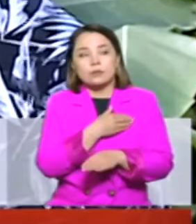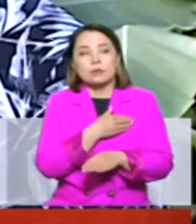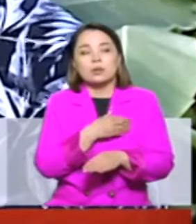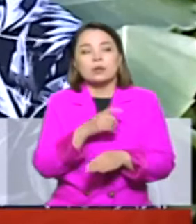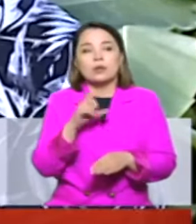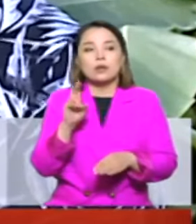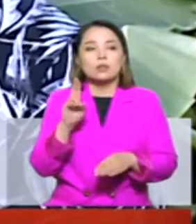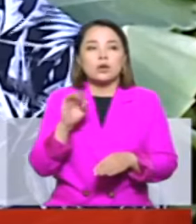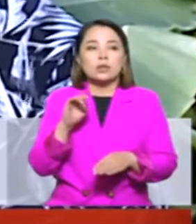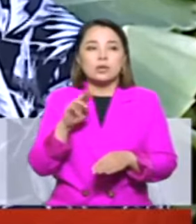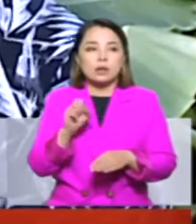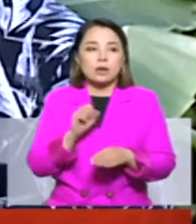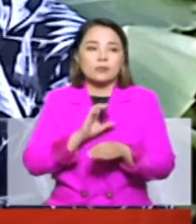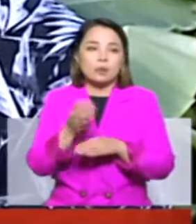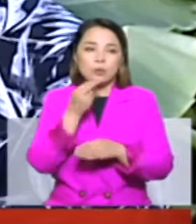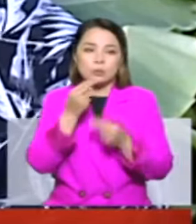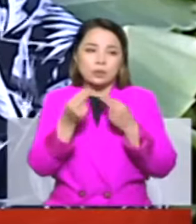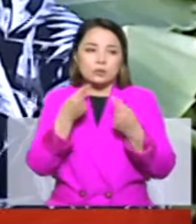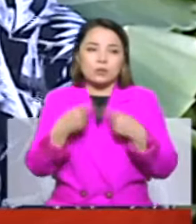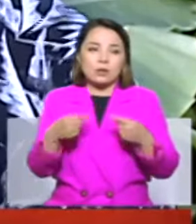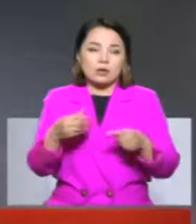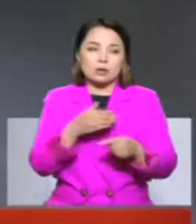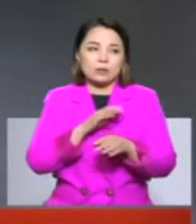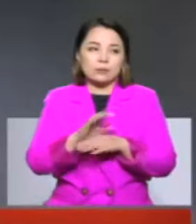Экзотика продукцияны шығарайын деп атырмыз болмызды.